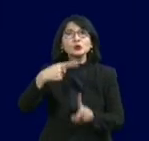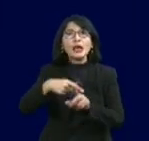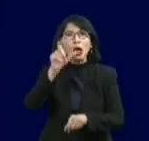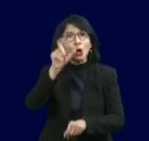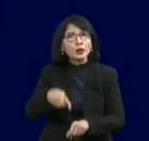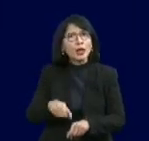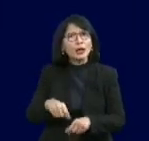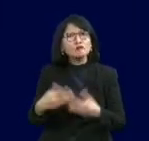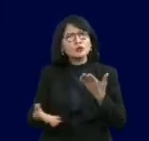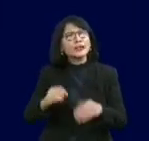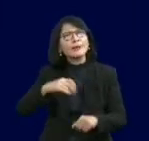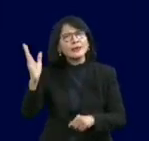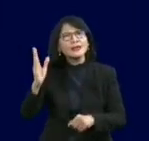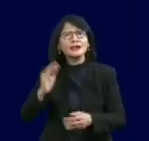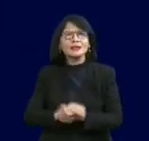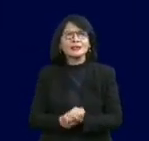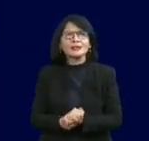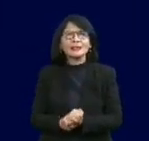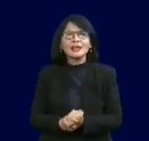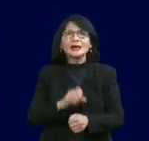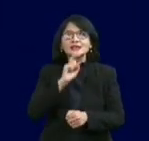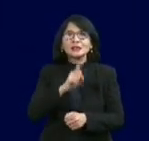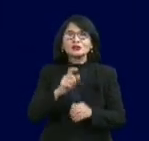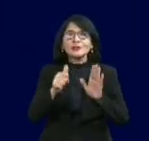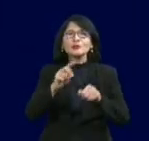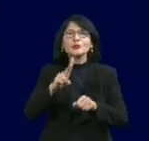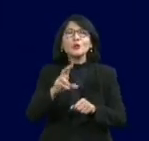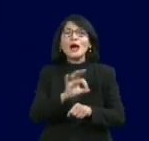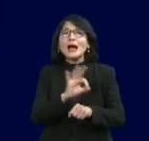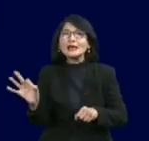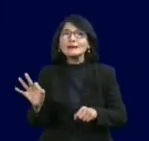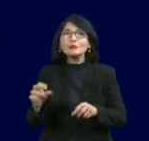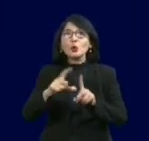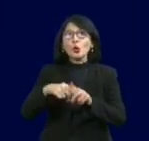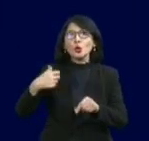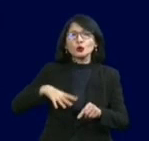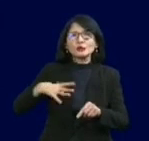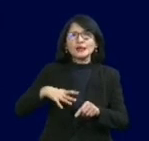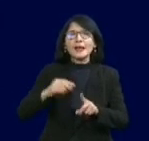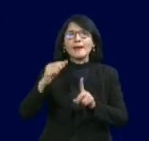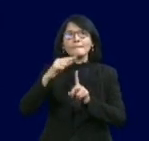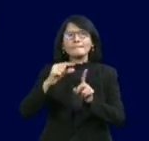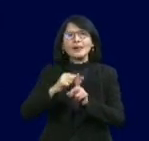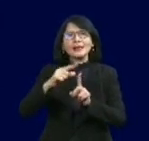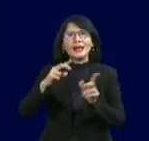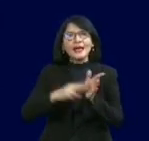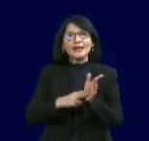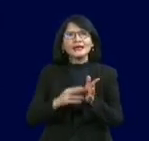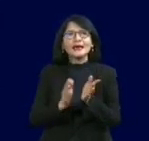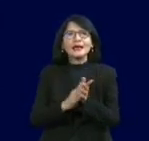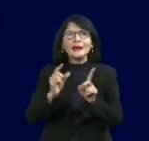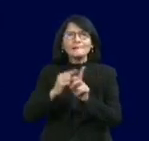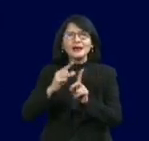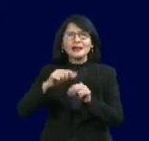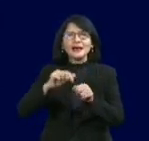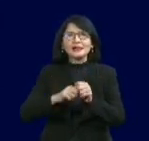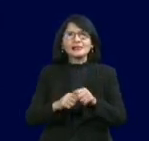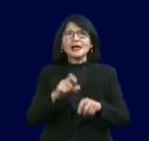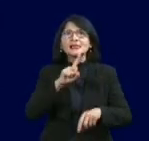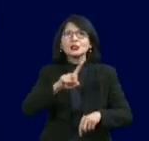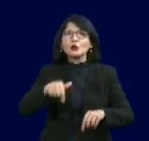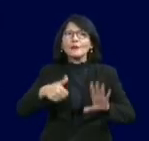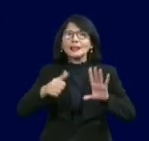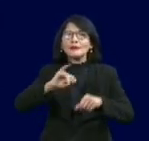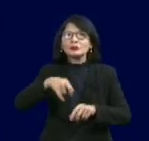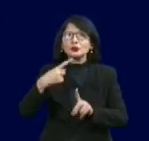orang, lebih dari 2 juta orang, 162 ribu dosen dari PTN dan PTS, dan 1,6 juta, sedikit lebih